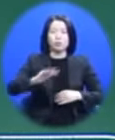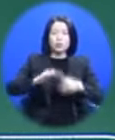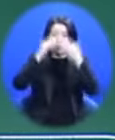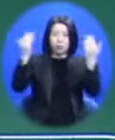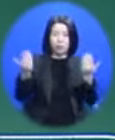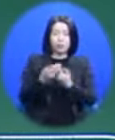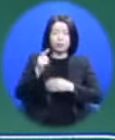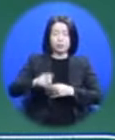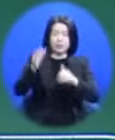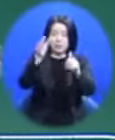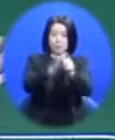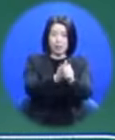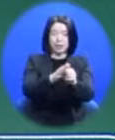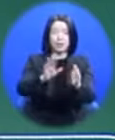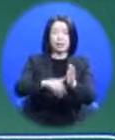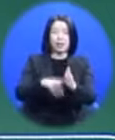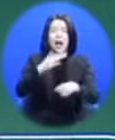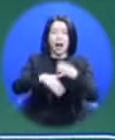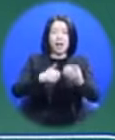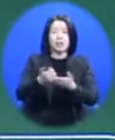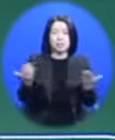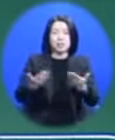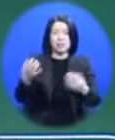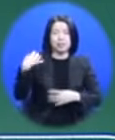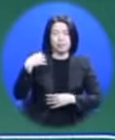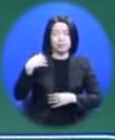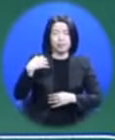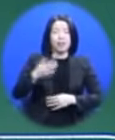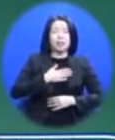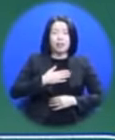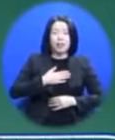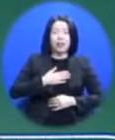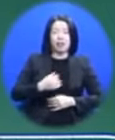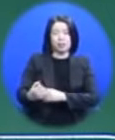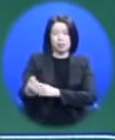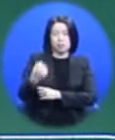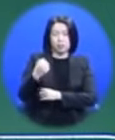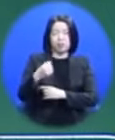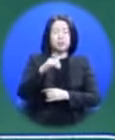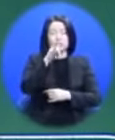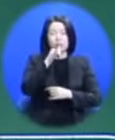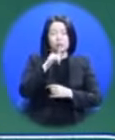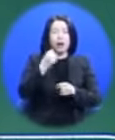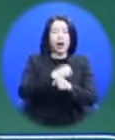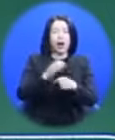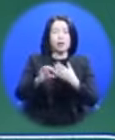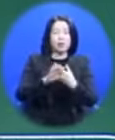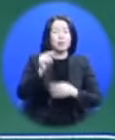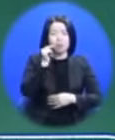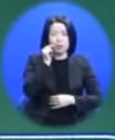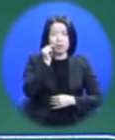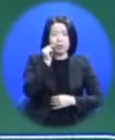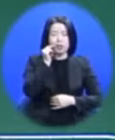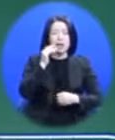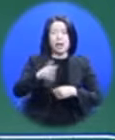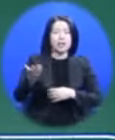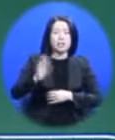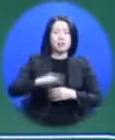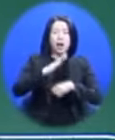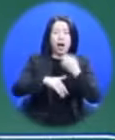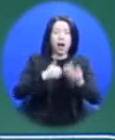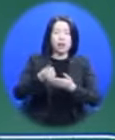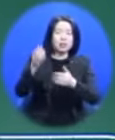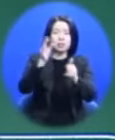때 하나님이 일하세요. 내가 하려고 하면 하나님이 일하기 어려운데 내가 하나님께 다 맡기면 하나님이 일하시는